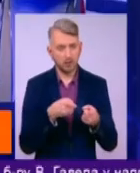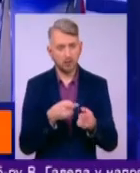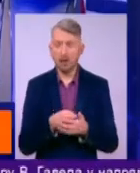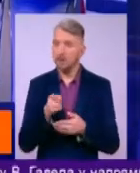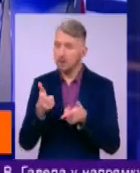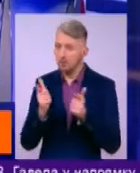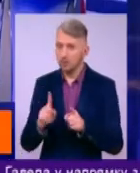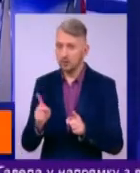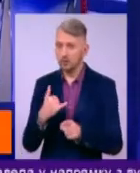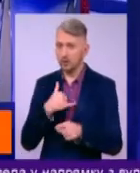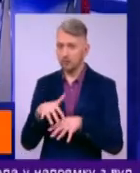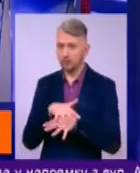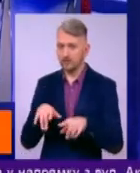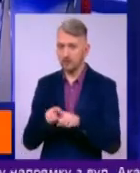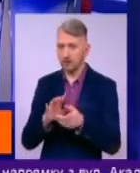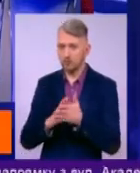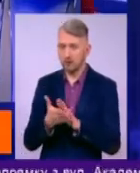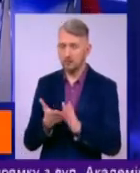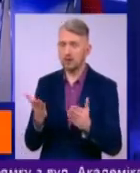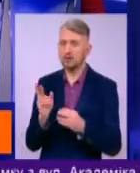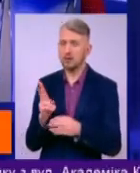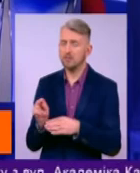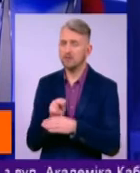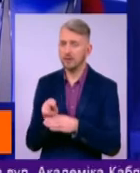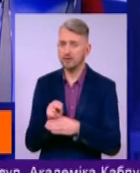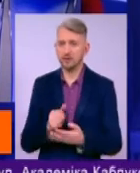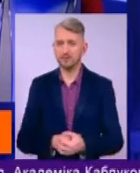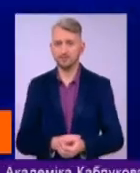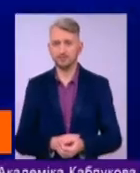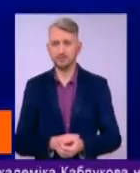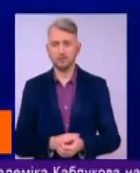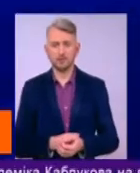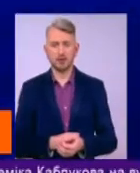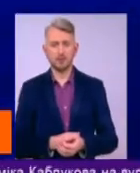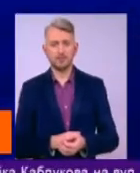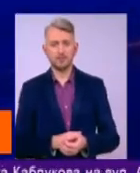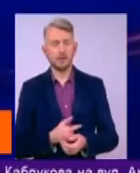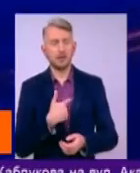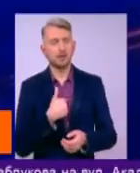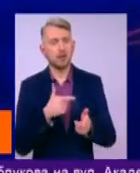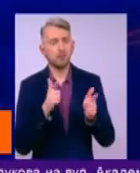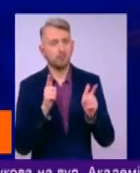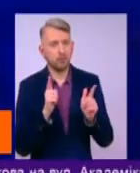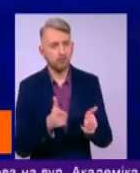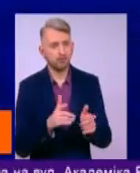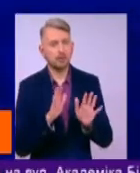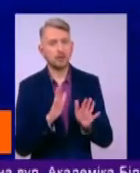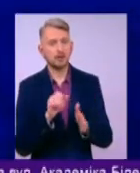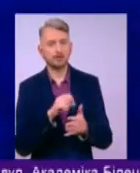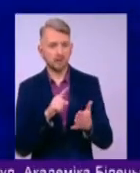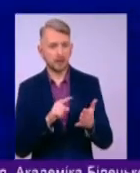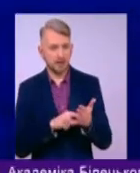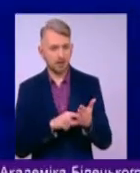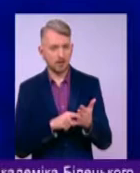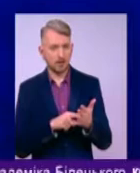погоджуєтеся, що у нас в суспільстві така ситуація, як її виправити? Ну, я погоджуюсь тільки в частині, скажімо